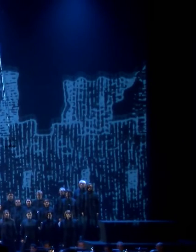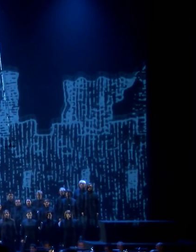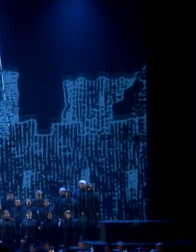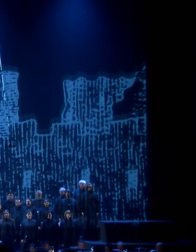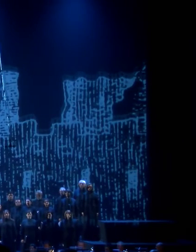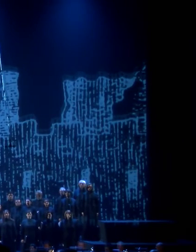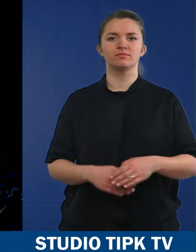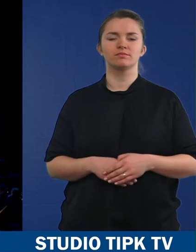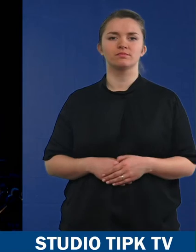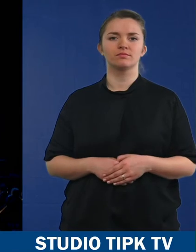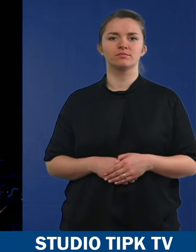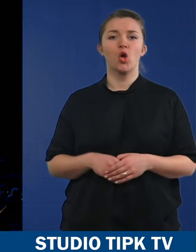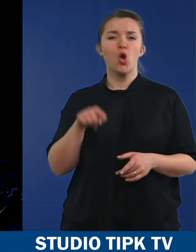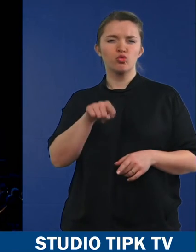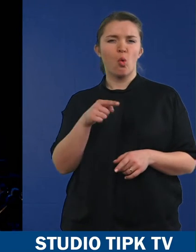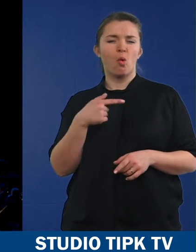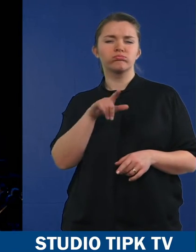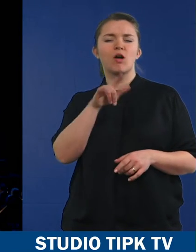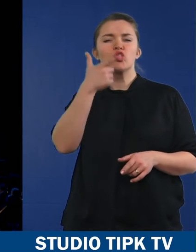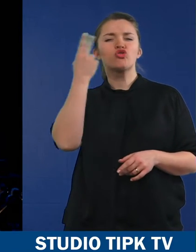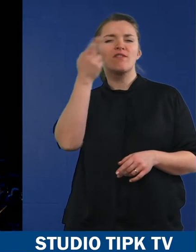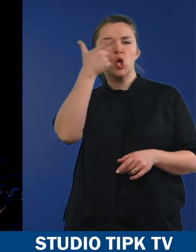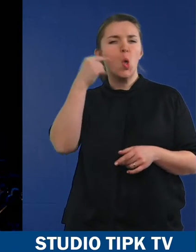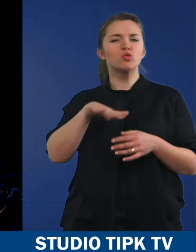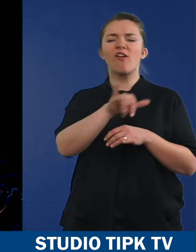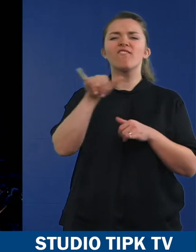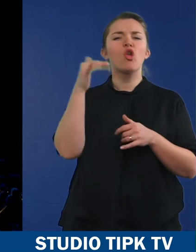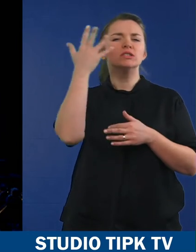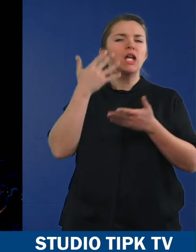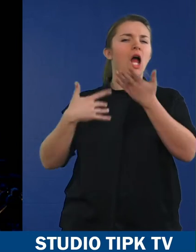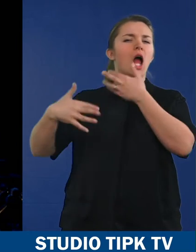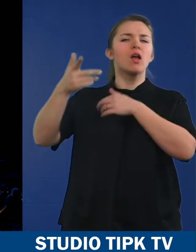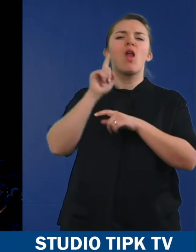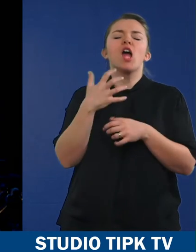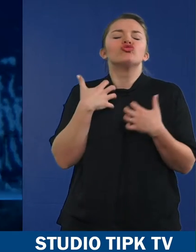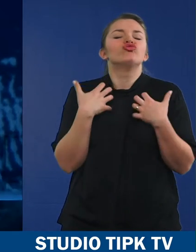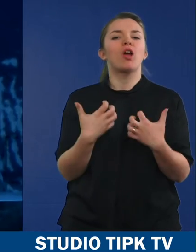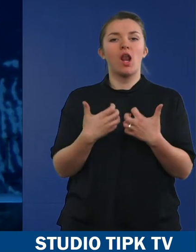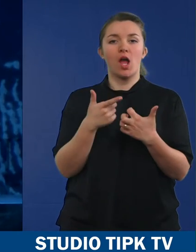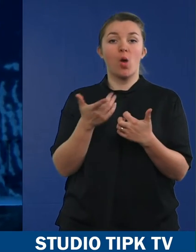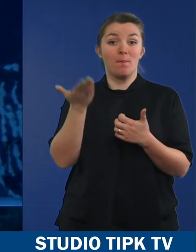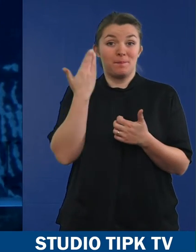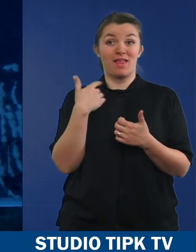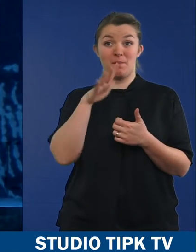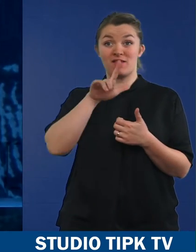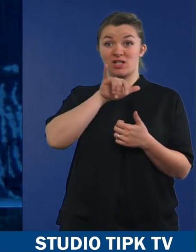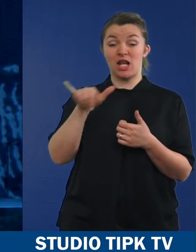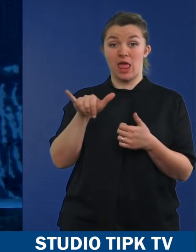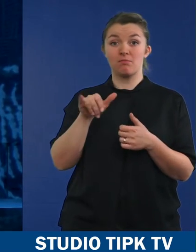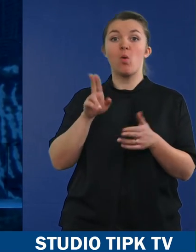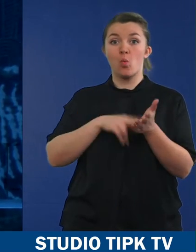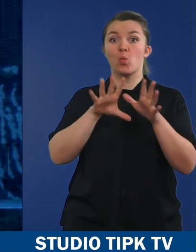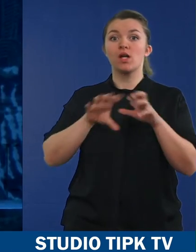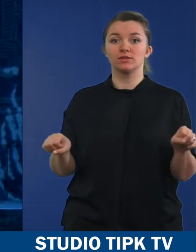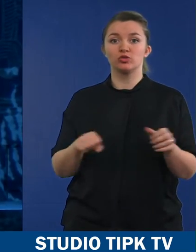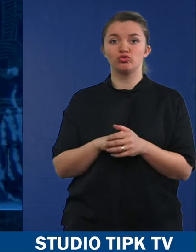to, o čemer je odnekdaj sanjalo slovensko ljudstvo, po čemer je hrepenelo, je pred 25 leti meso